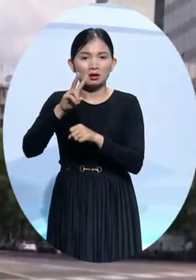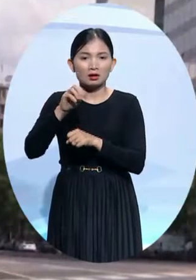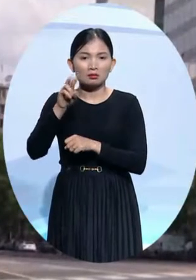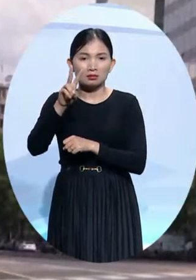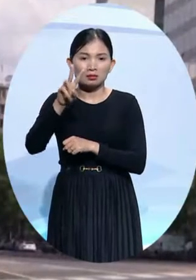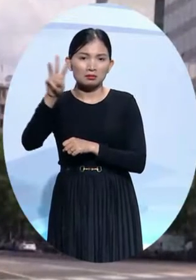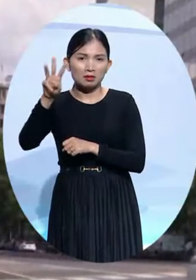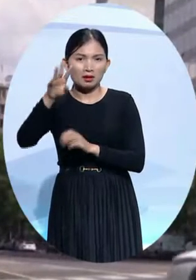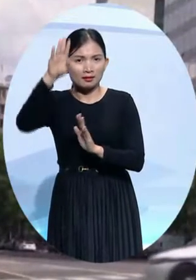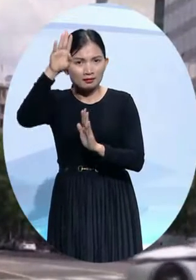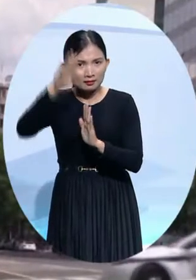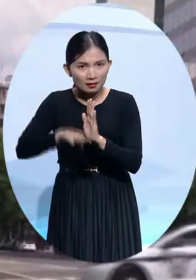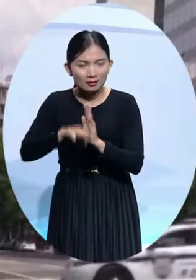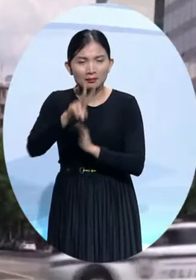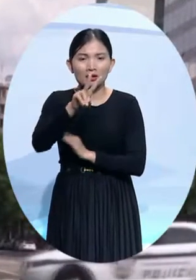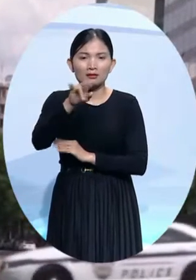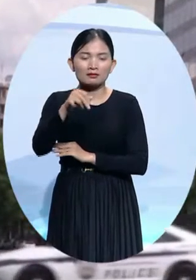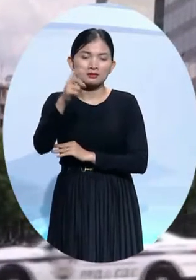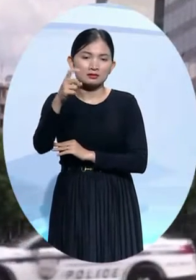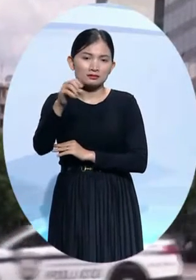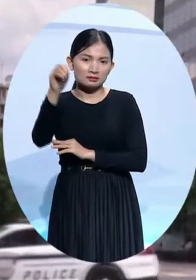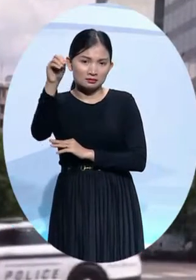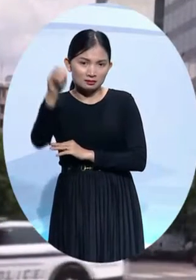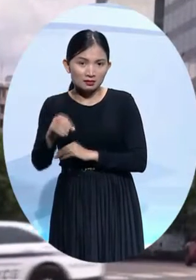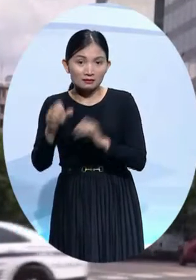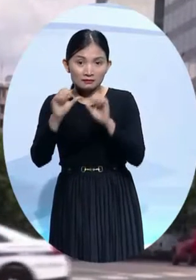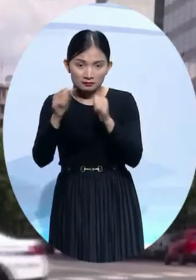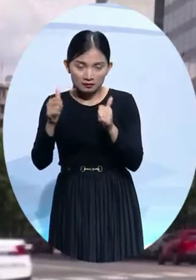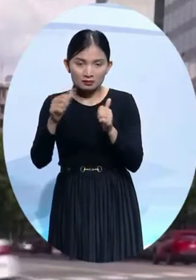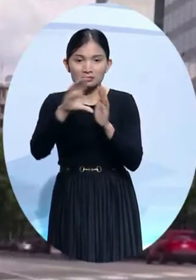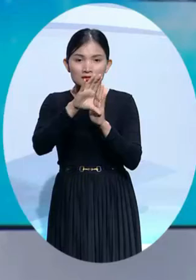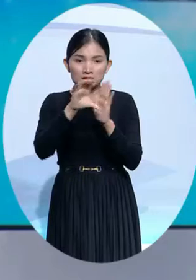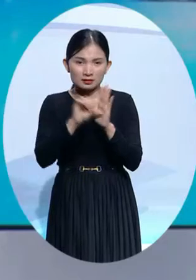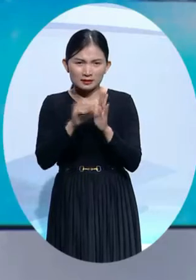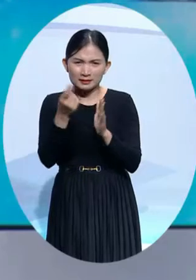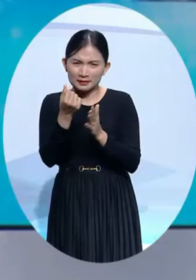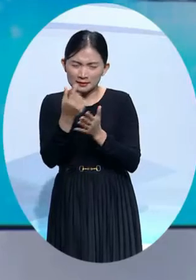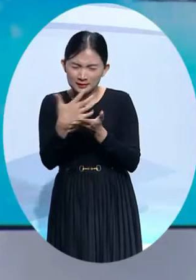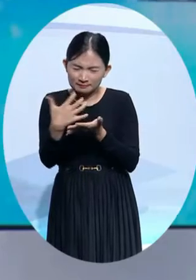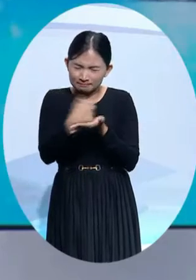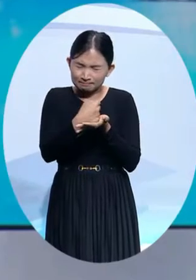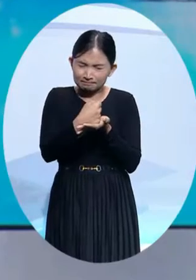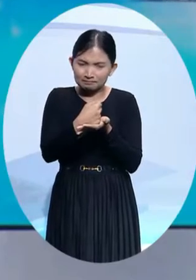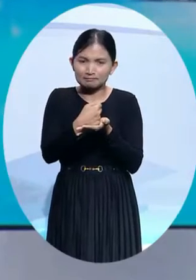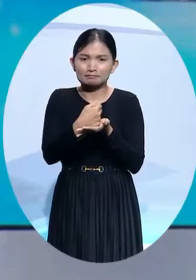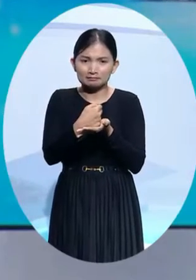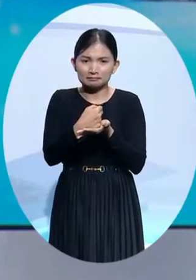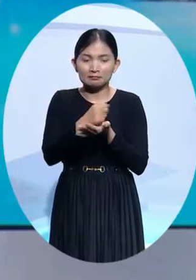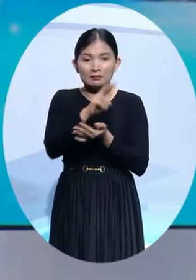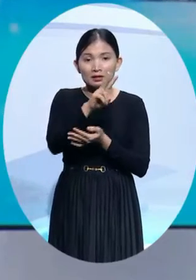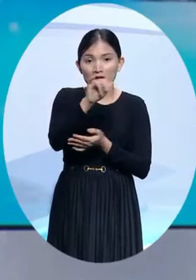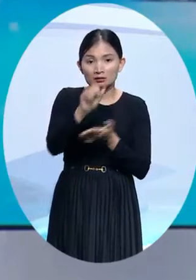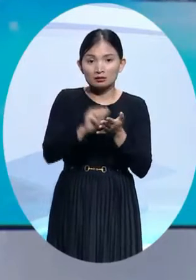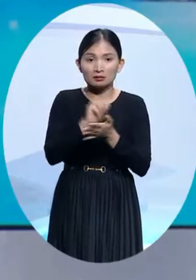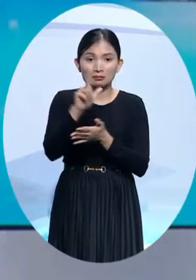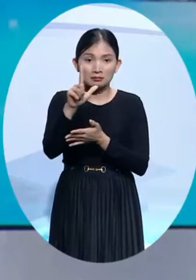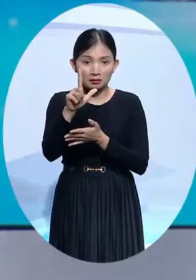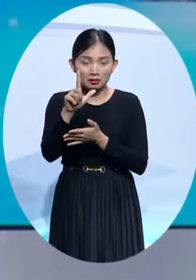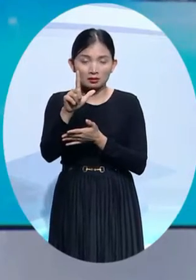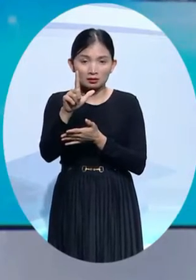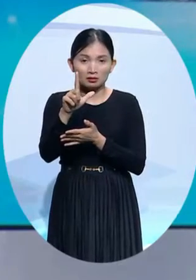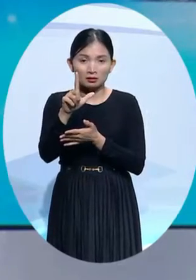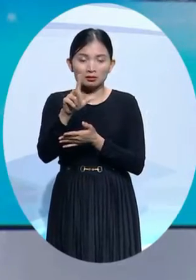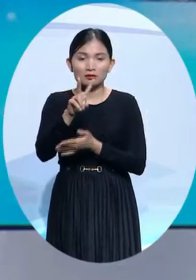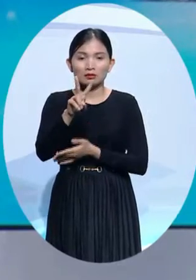xuống còn 2,9% do tác động của chính sách thắt chặt tiền tệ. Ngày 26 tháng 7, cơ quan vũ trụ